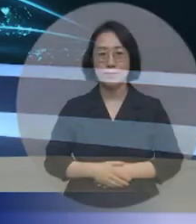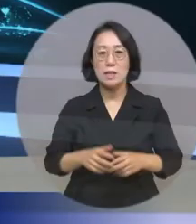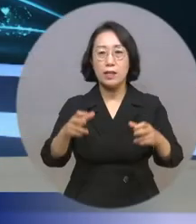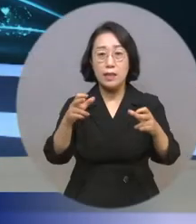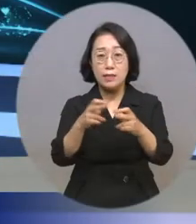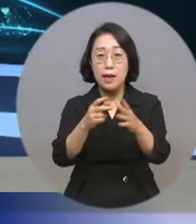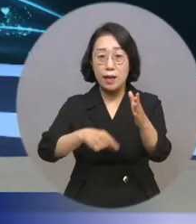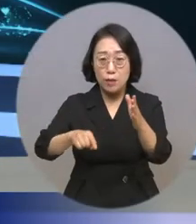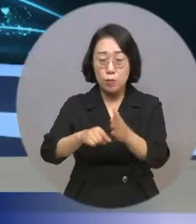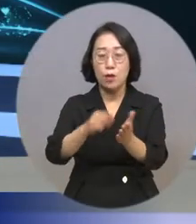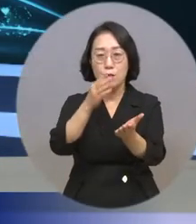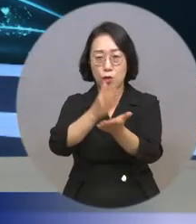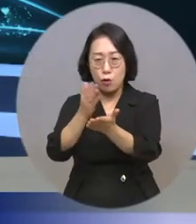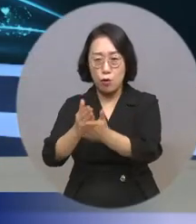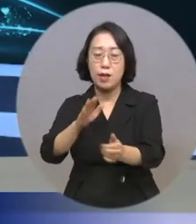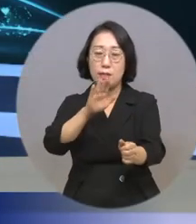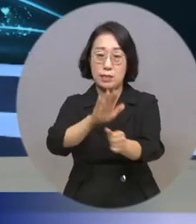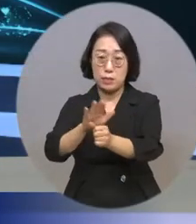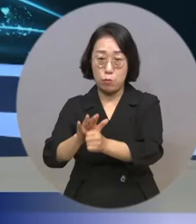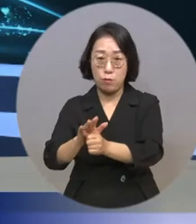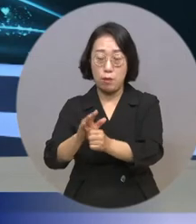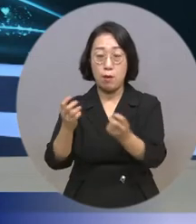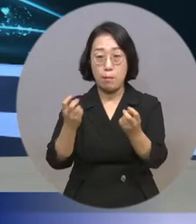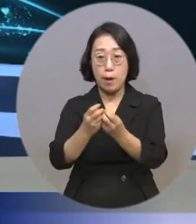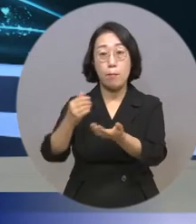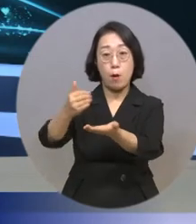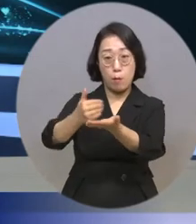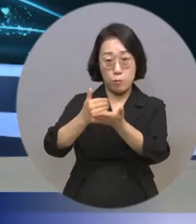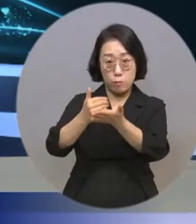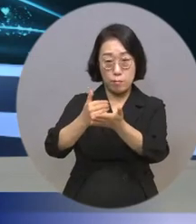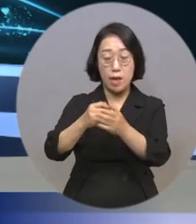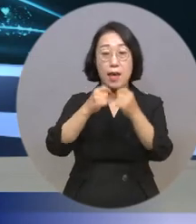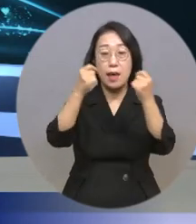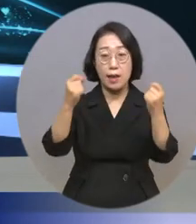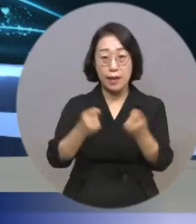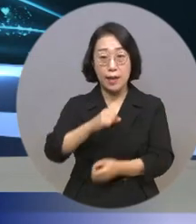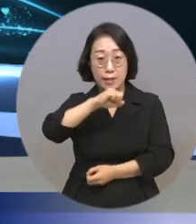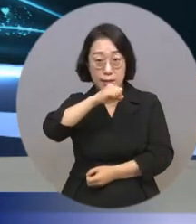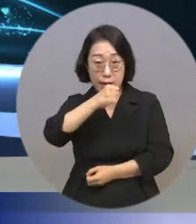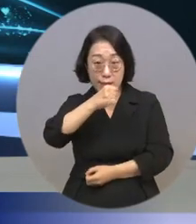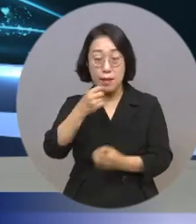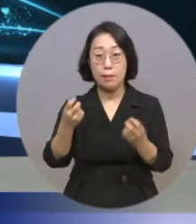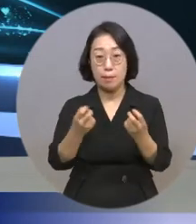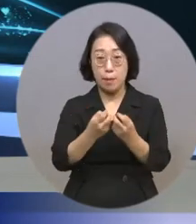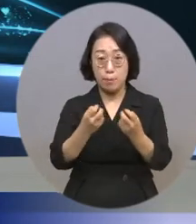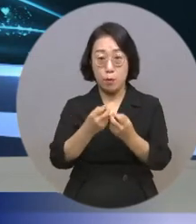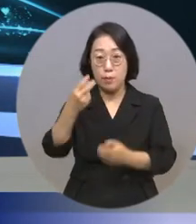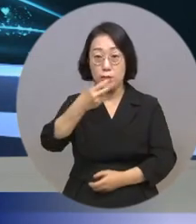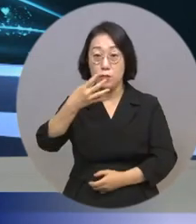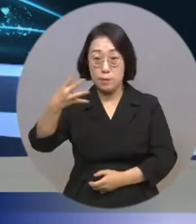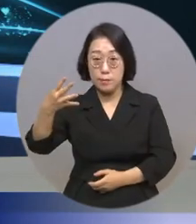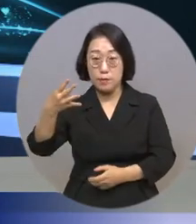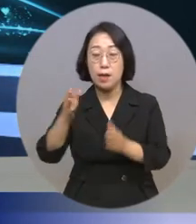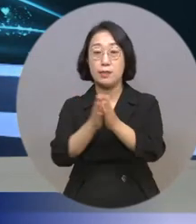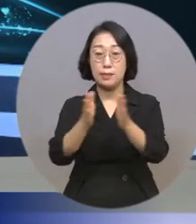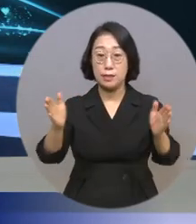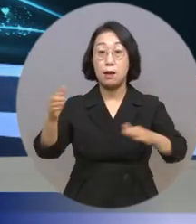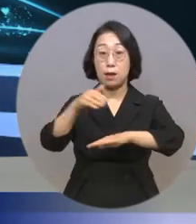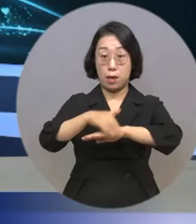장애인을 위한 다양한 지원책들이 나오고 있습니다. 장애인 개인 예산제가 2024년부터 도입될